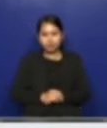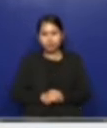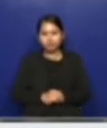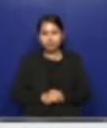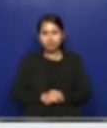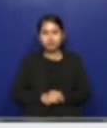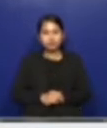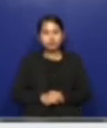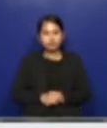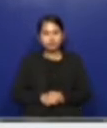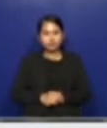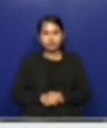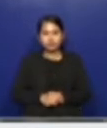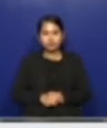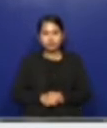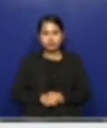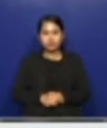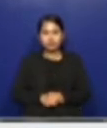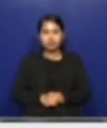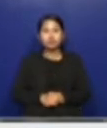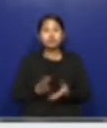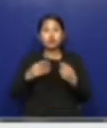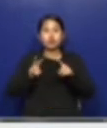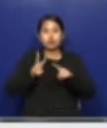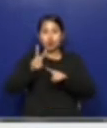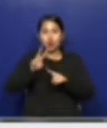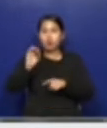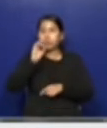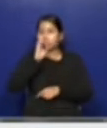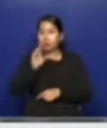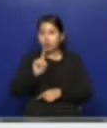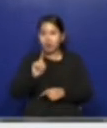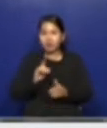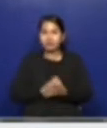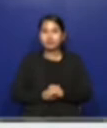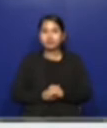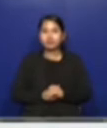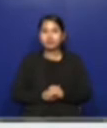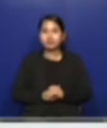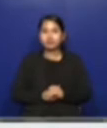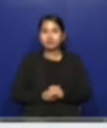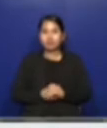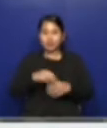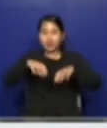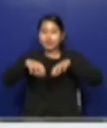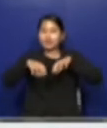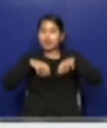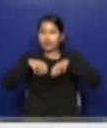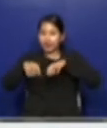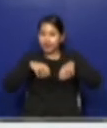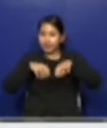ข้อ2ท่านบอกว่าด้านการบริหารราชการแผ่นดิน